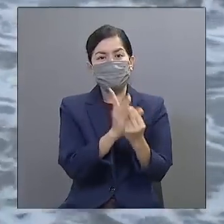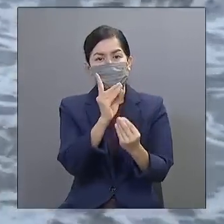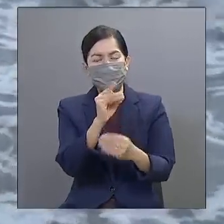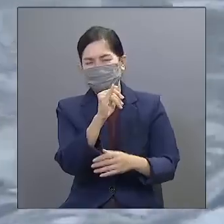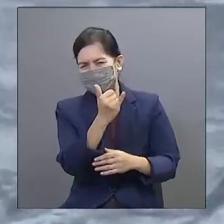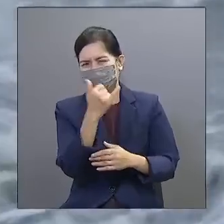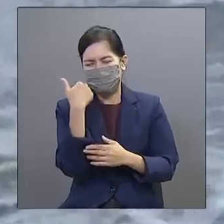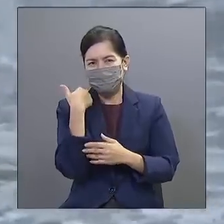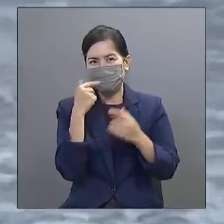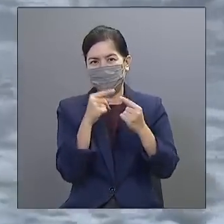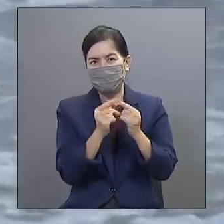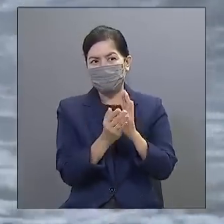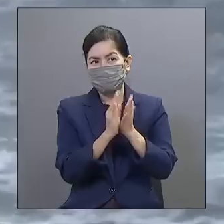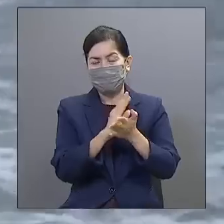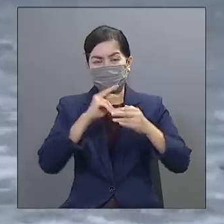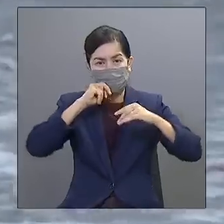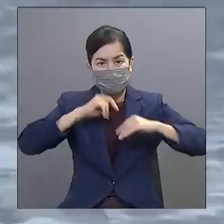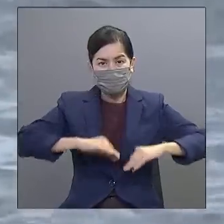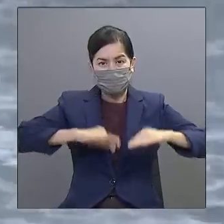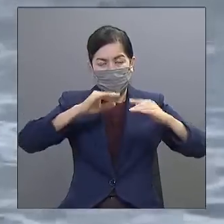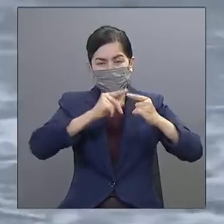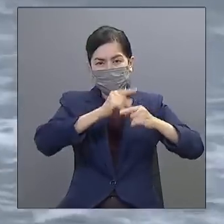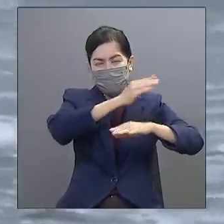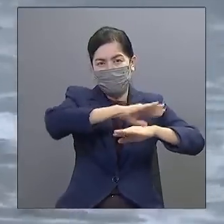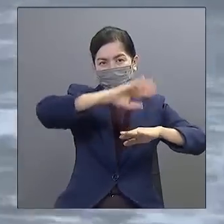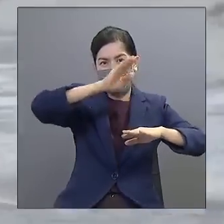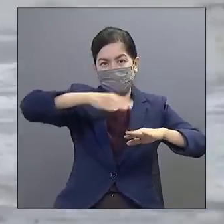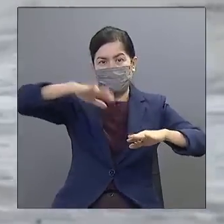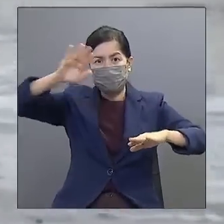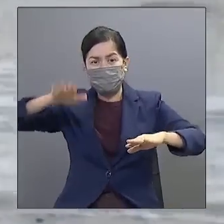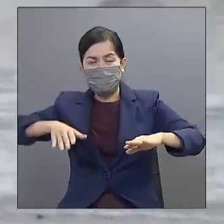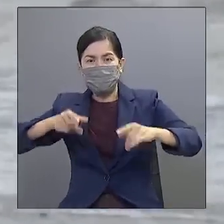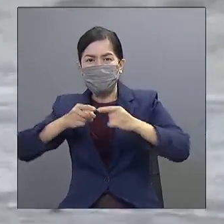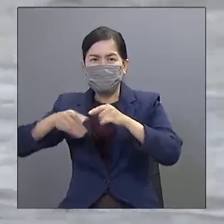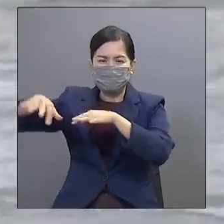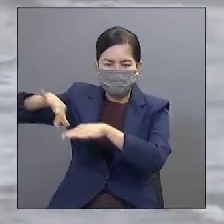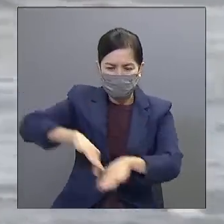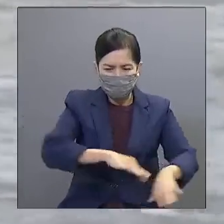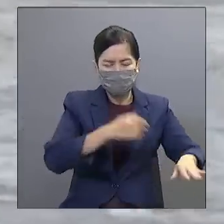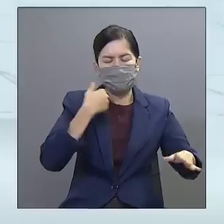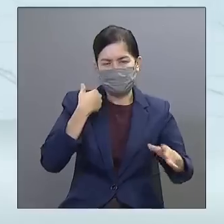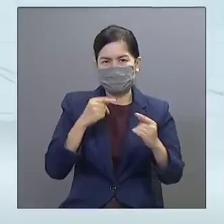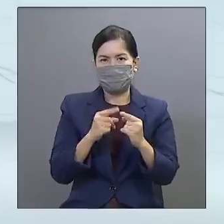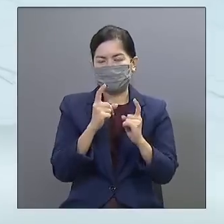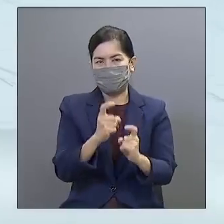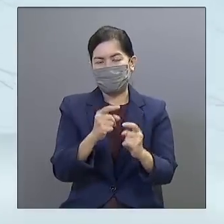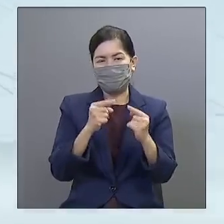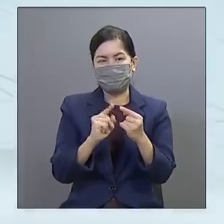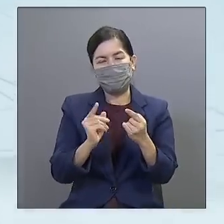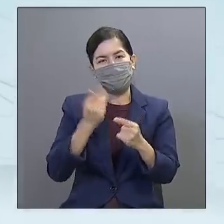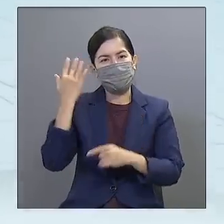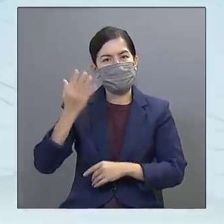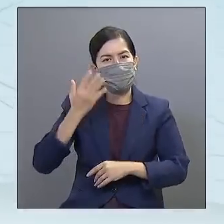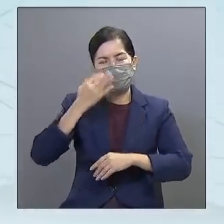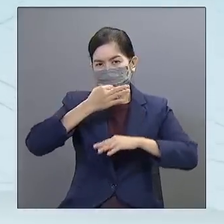งที่จะเกิดน้ำท่วมฉับพลันน้ำป่าไหลหลากนะคะรวมไปถึงน้ำล้นตลิ่งและก็อันตรายจากคลื่นลมแรงด้วยค่ะโดยเริ่มจาก